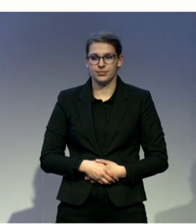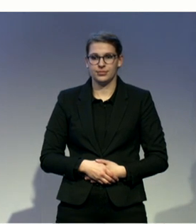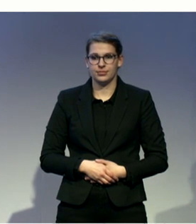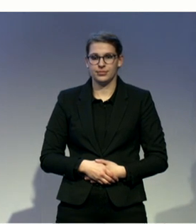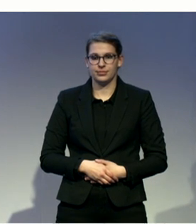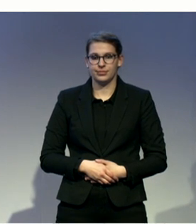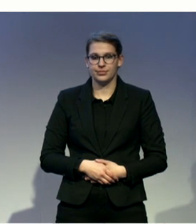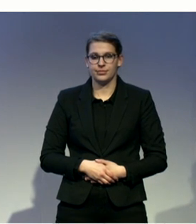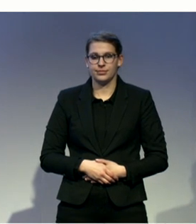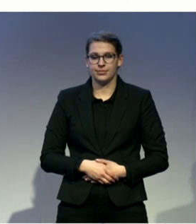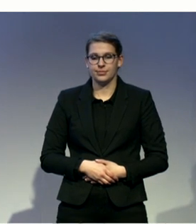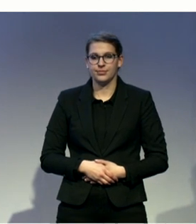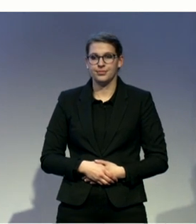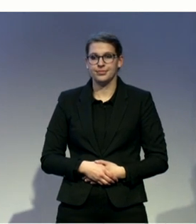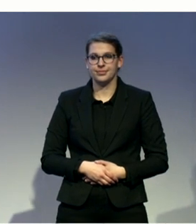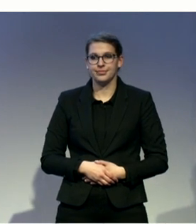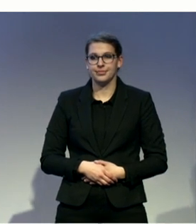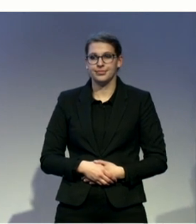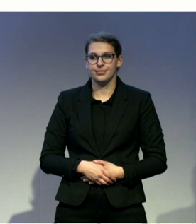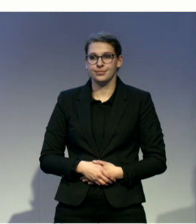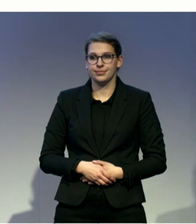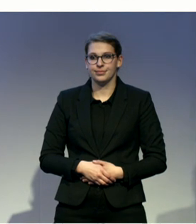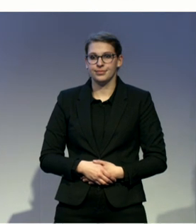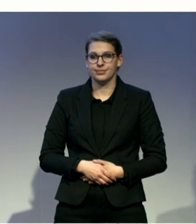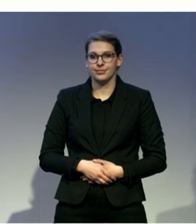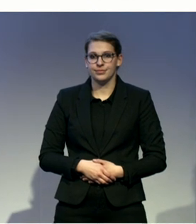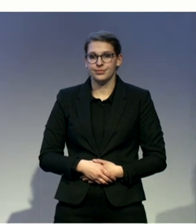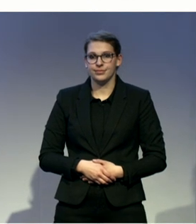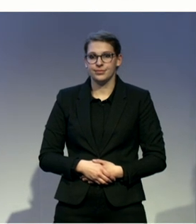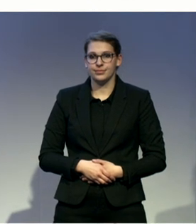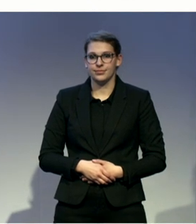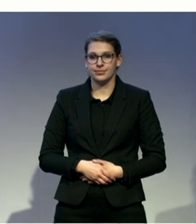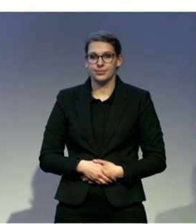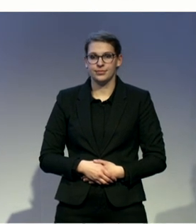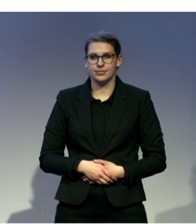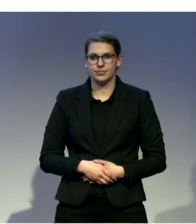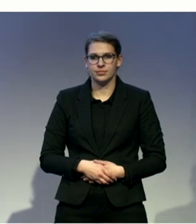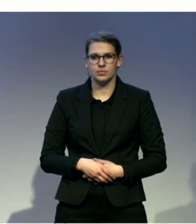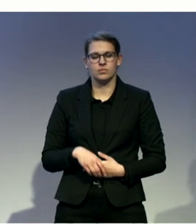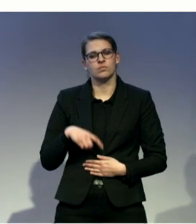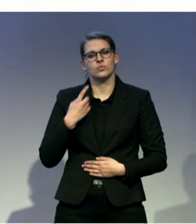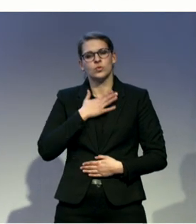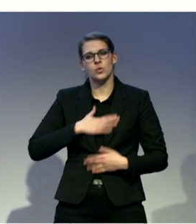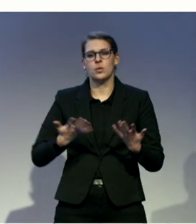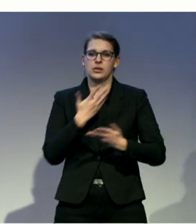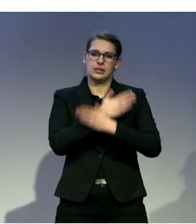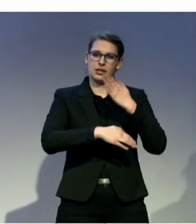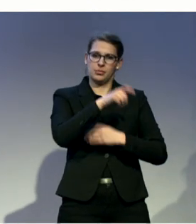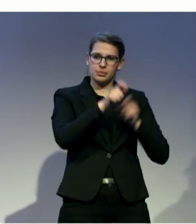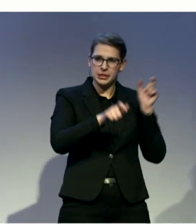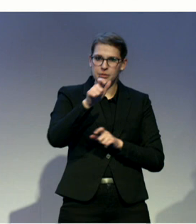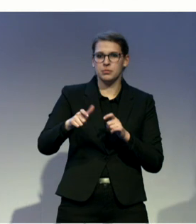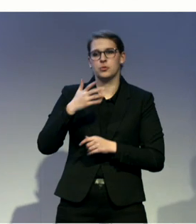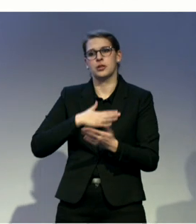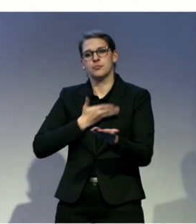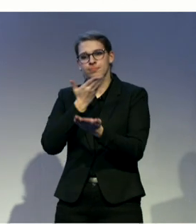Okay, the use of quota system will be used to provide apartment for person with disabilities for various categories in